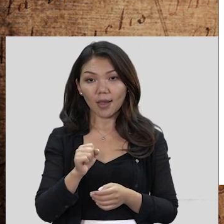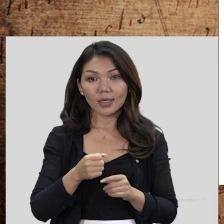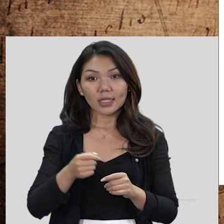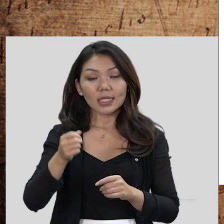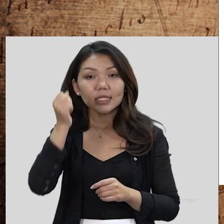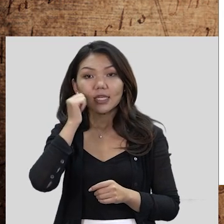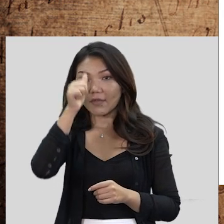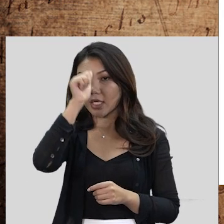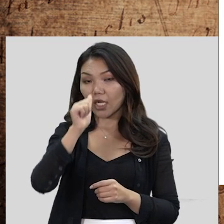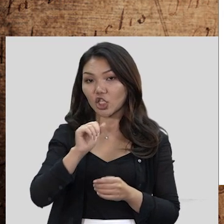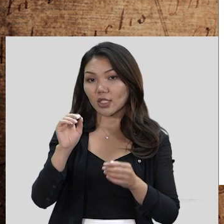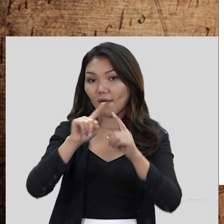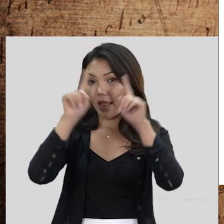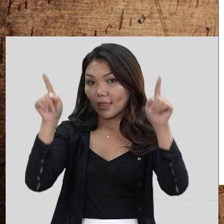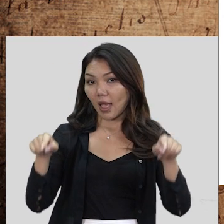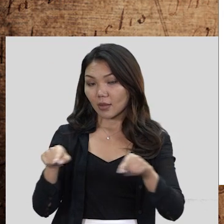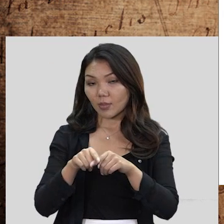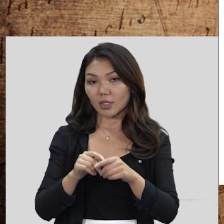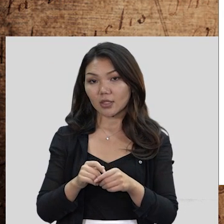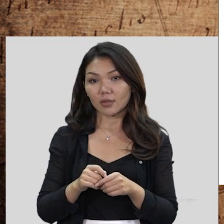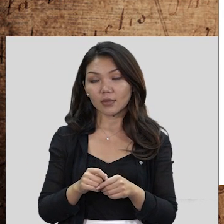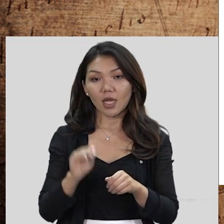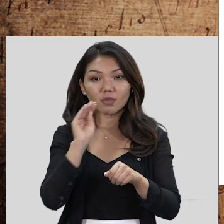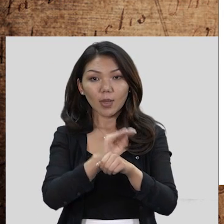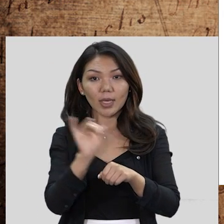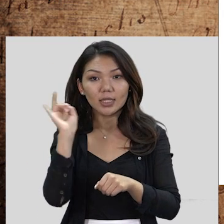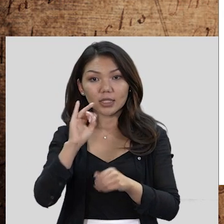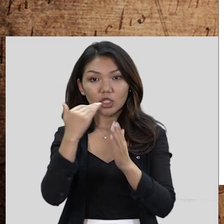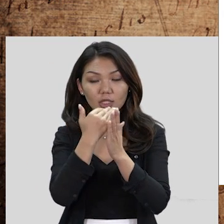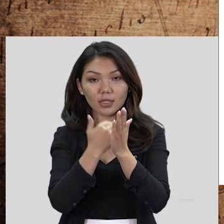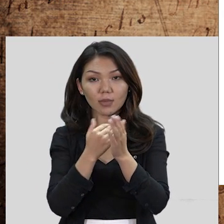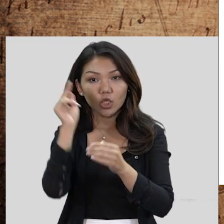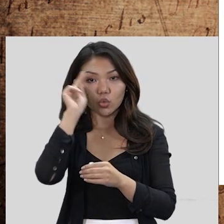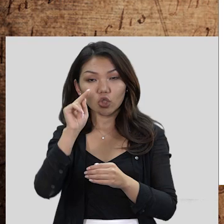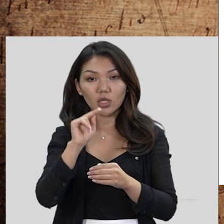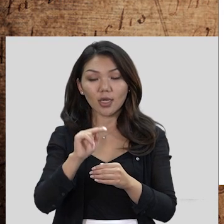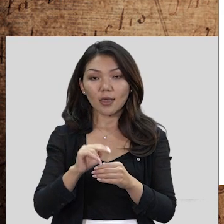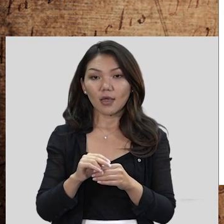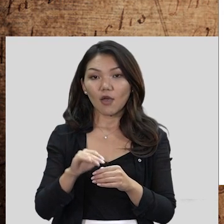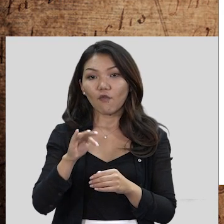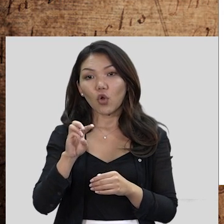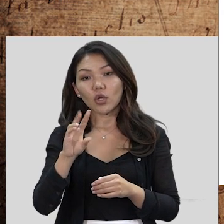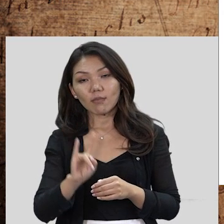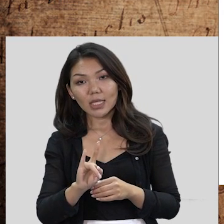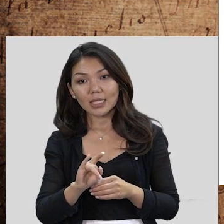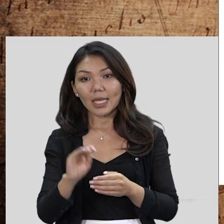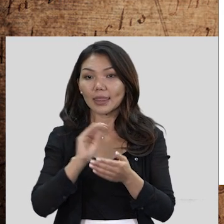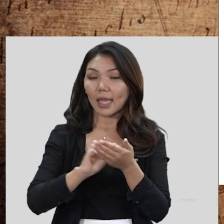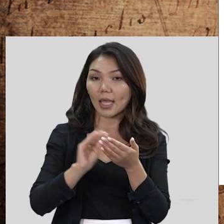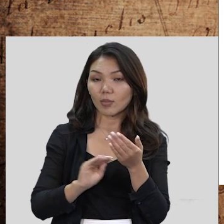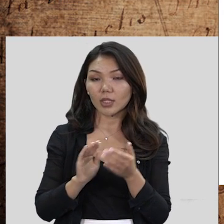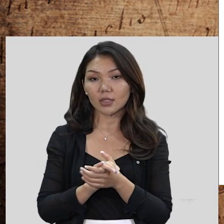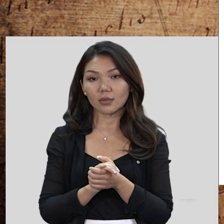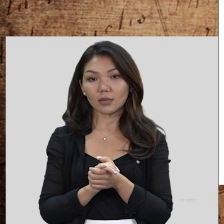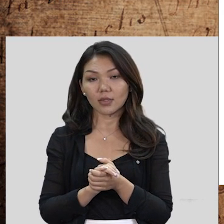надпись вспомогательная историческая дисциплина изучающие содержание и формы надписи на твердых материалах такие